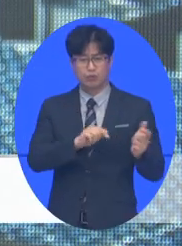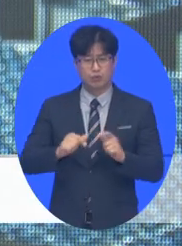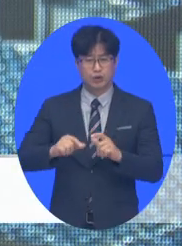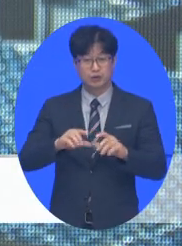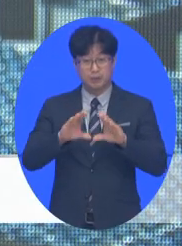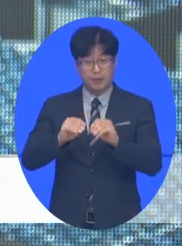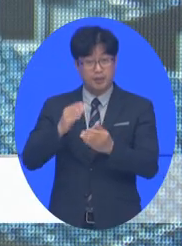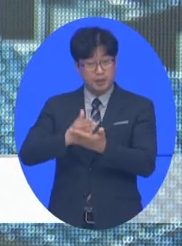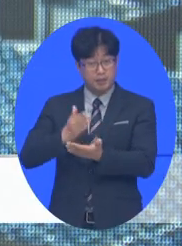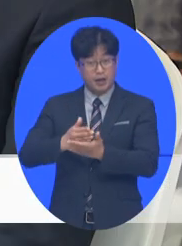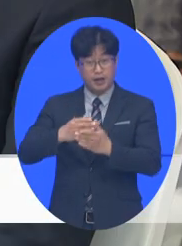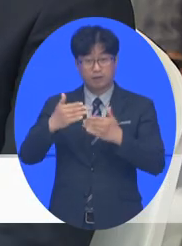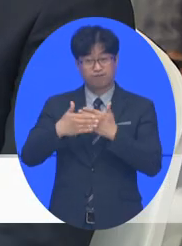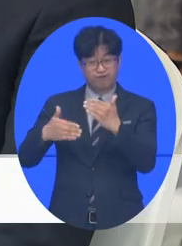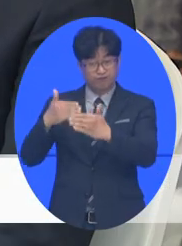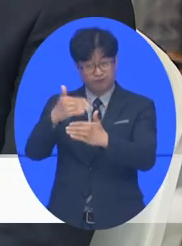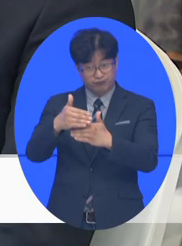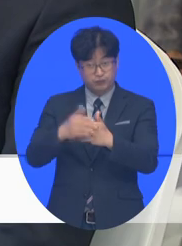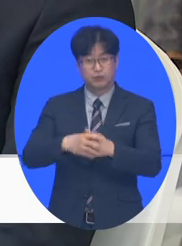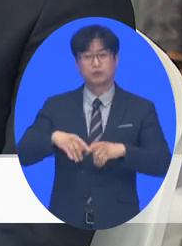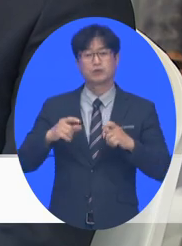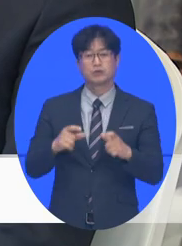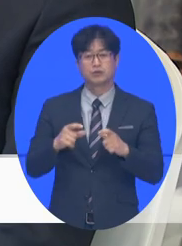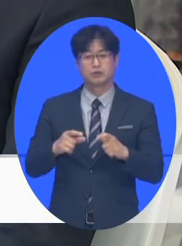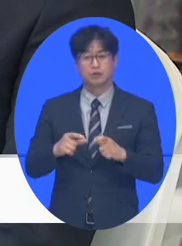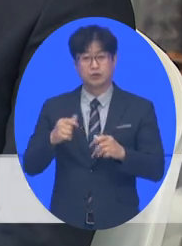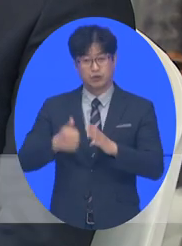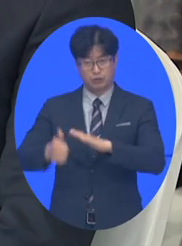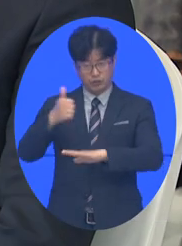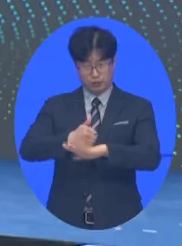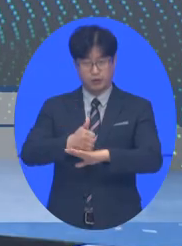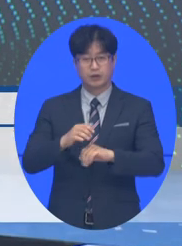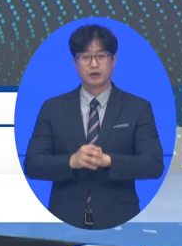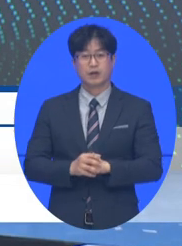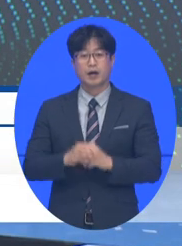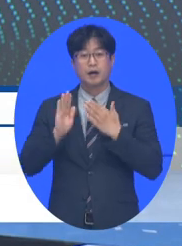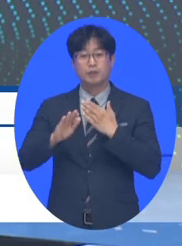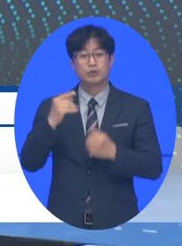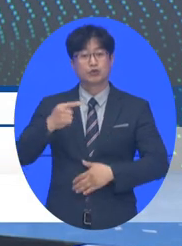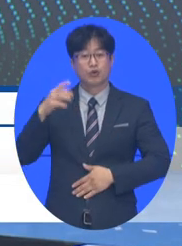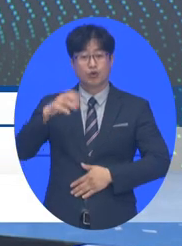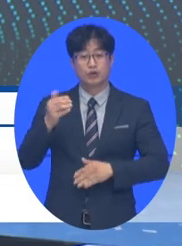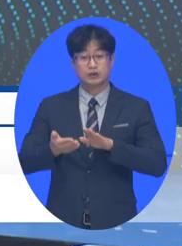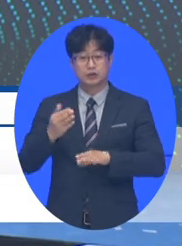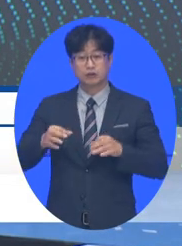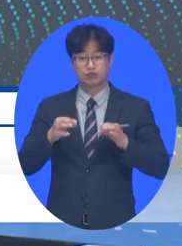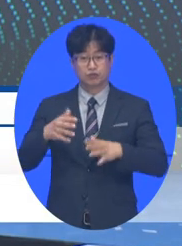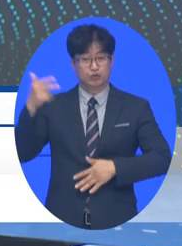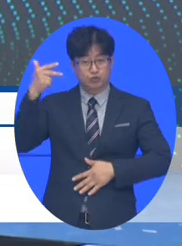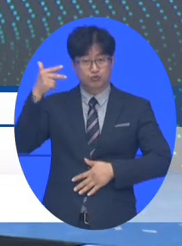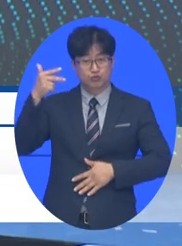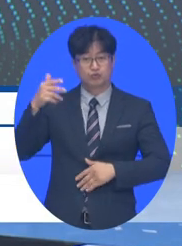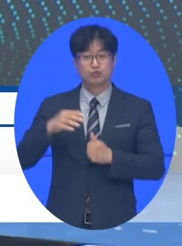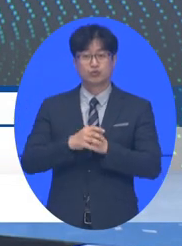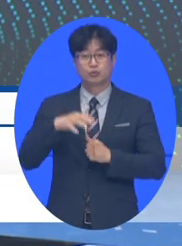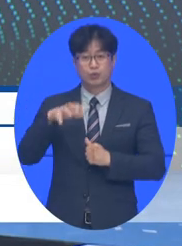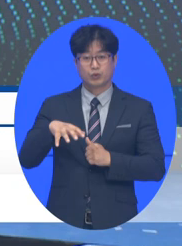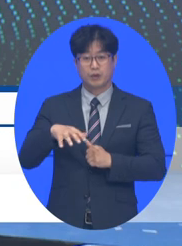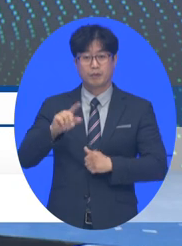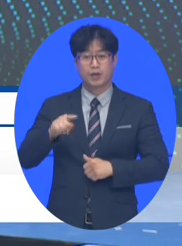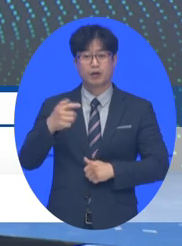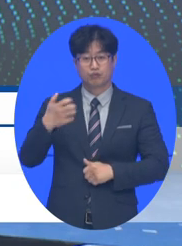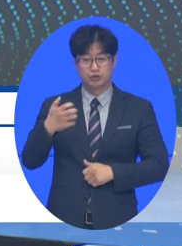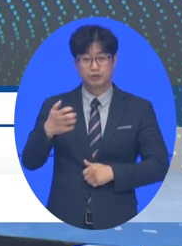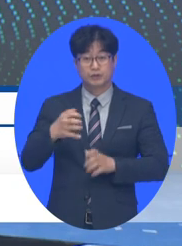지역으로 기업 투자 유치가 쉽지 않은 상황에서 이뤄낸 성과라 더 값집니다. 앞으로 1000억 이상의 투자를 여주에 하고 190명